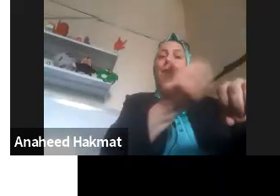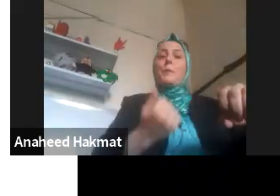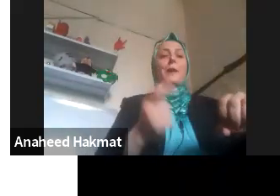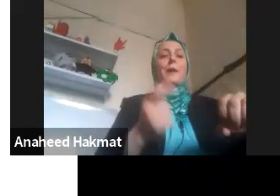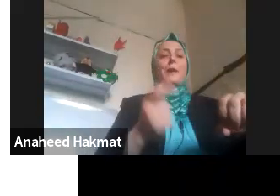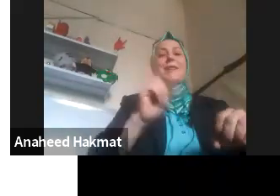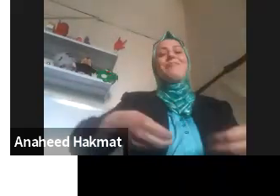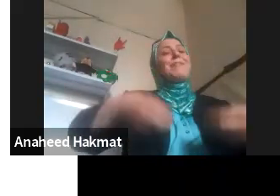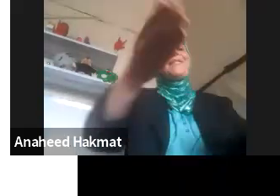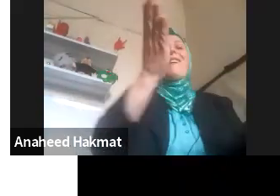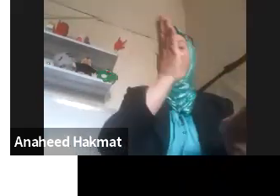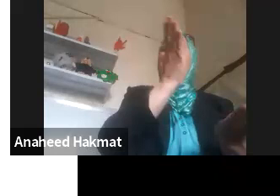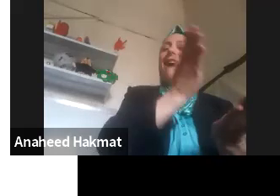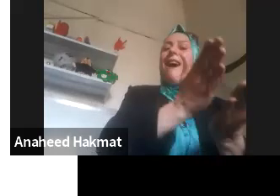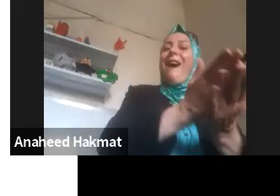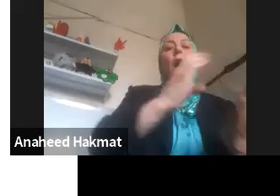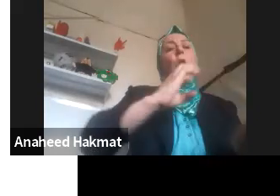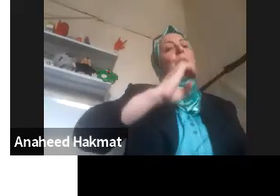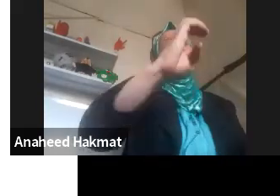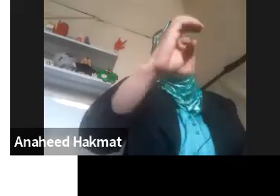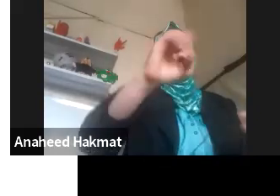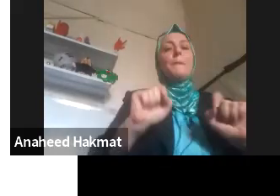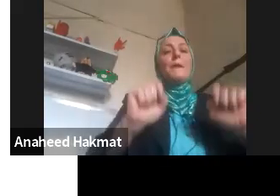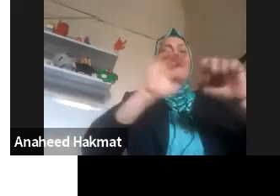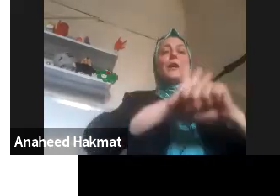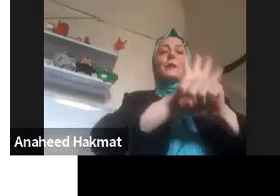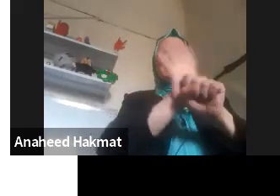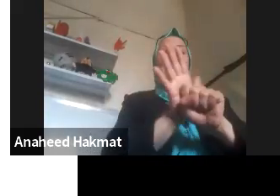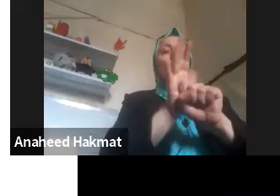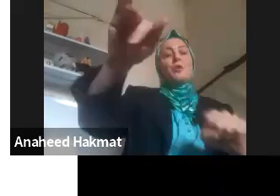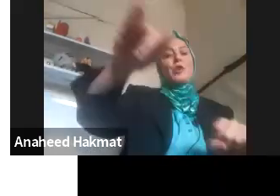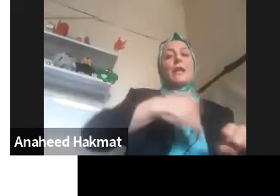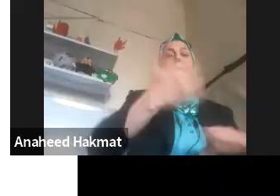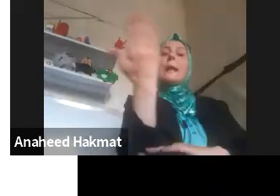في الاستجابة لكوفيد-19 وللرجعة للمدارس.